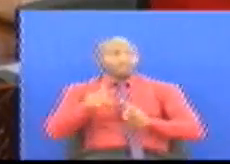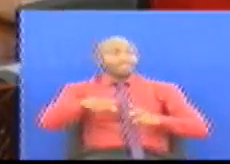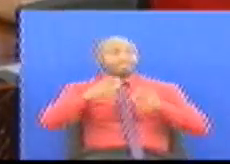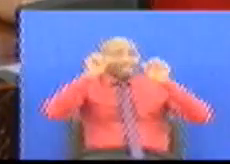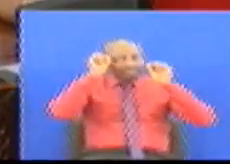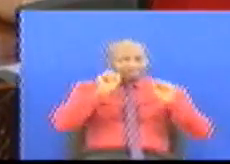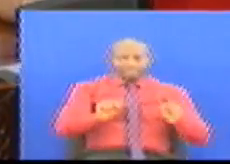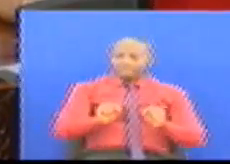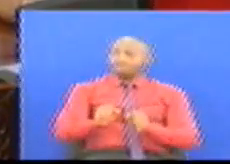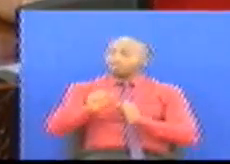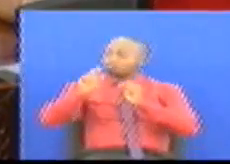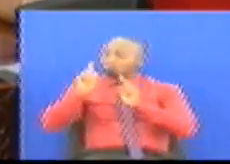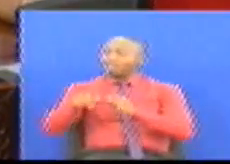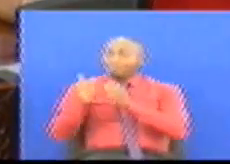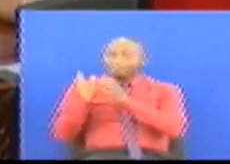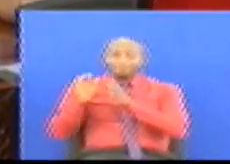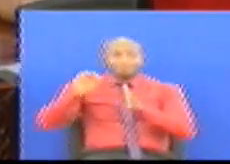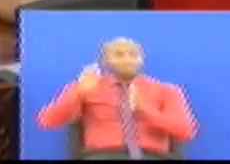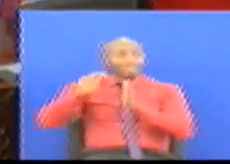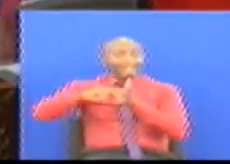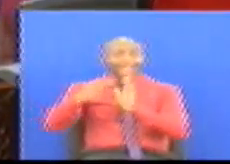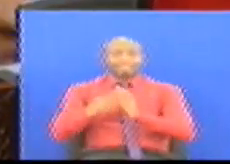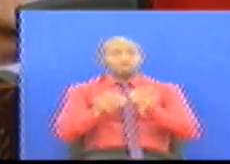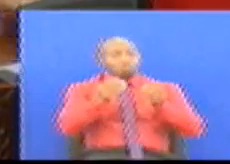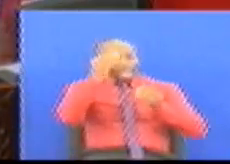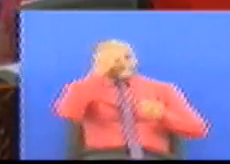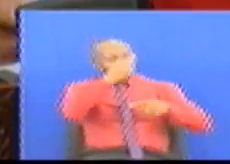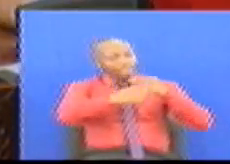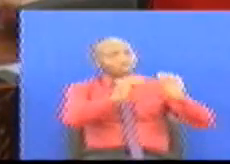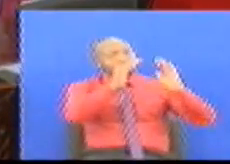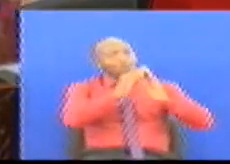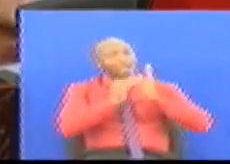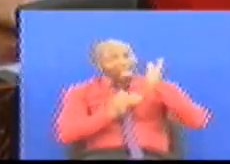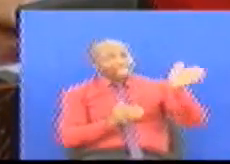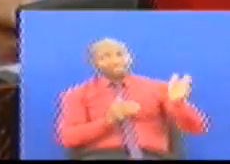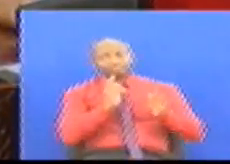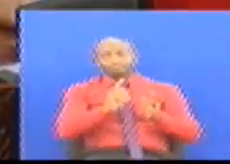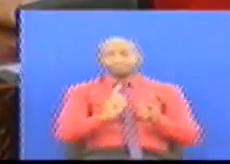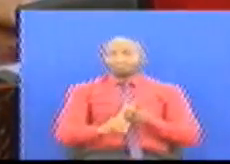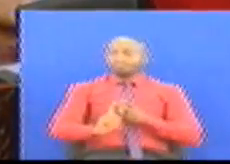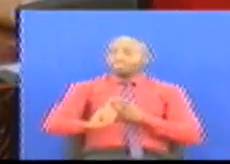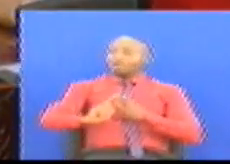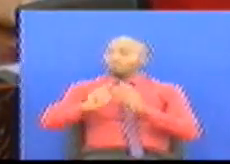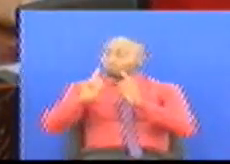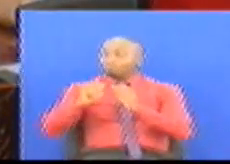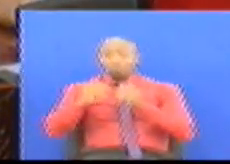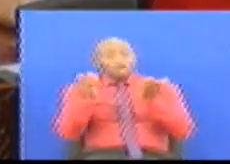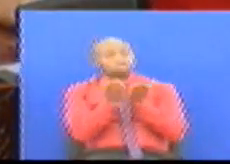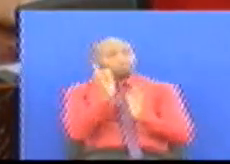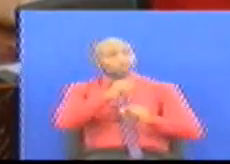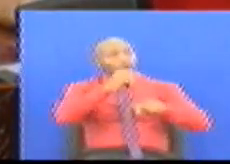lazima tuje na mpango wa homeschooling. Lazima watoto hawa wasome mashuleni, walimu amini